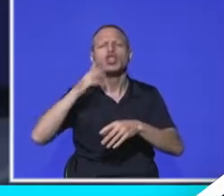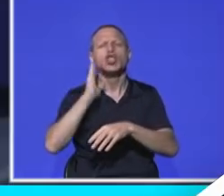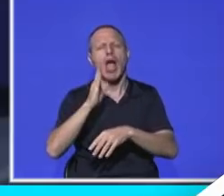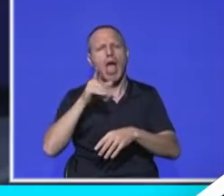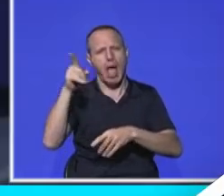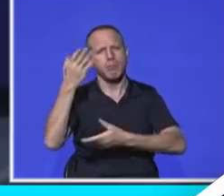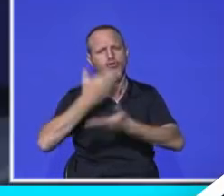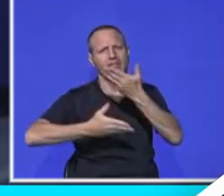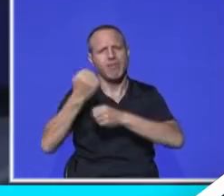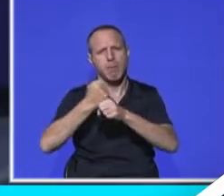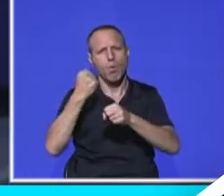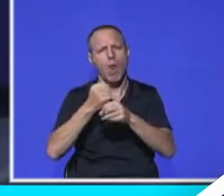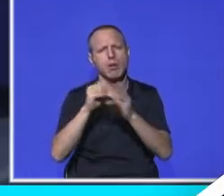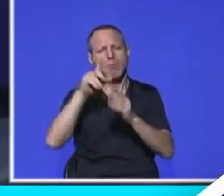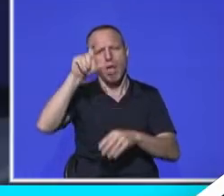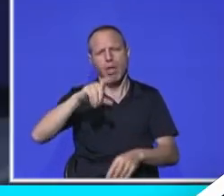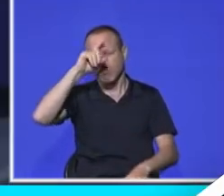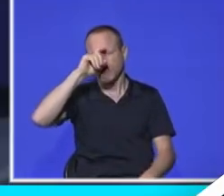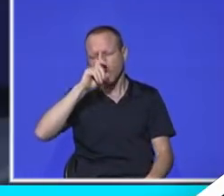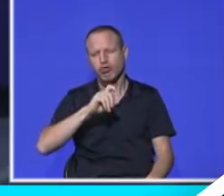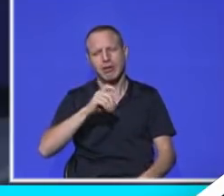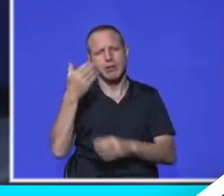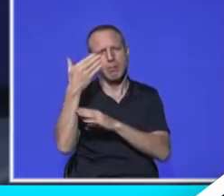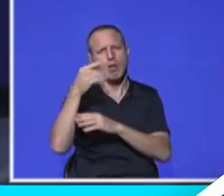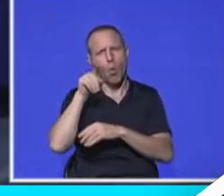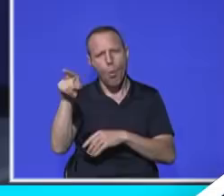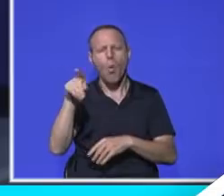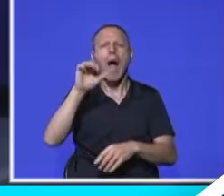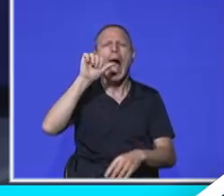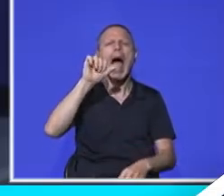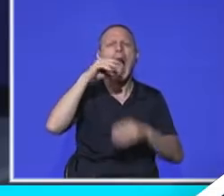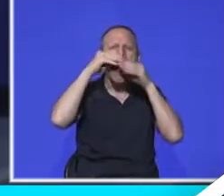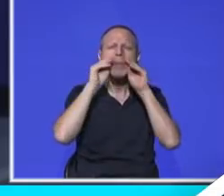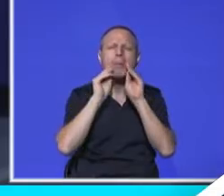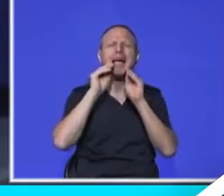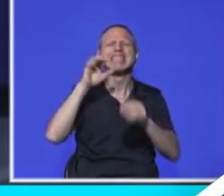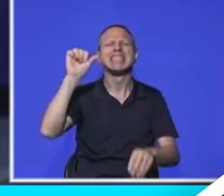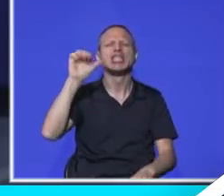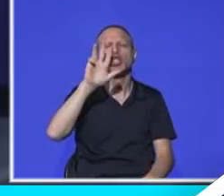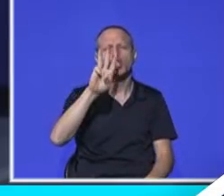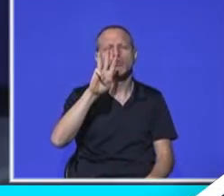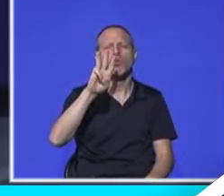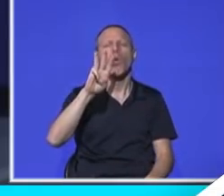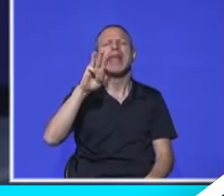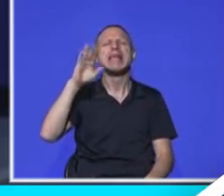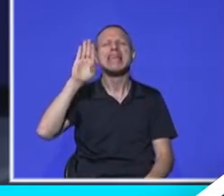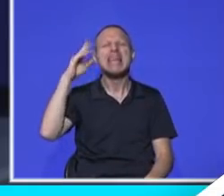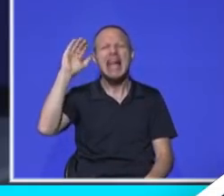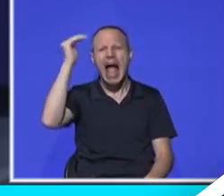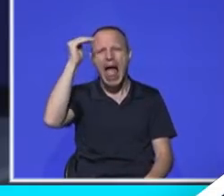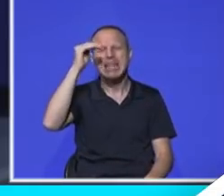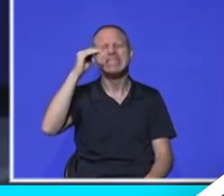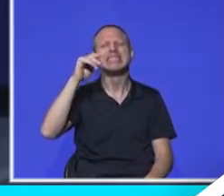משתפי פעולה עם אדם שמשחית את המדינה. הוא ואמיר פרץ ואיציק שמולי ובני גנץ וגבי אשכנזי. החבורה